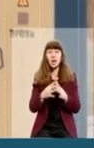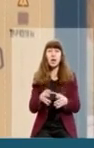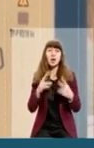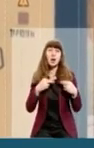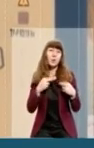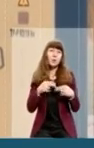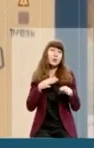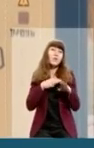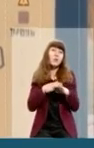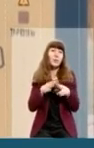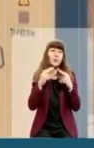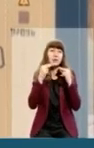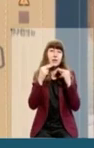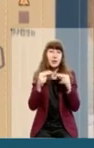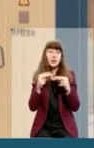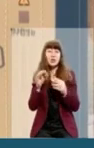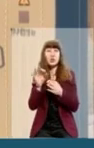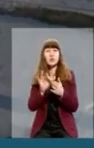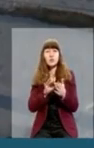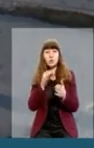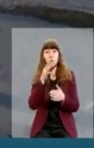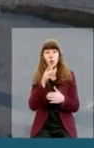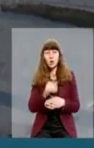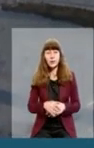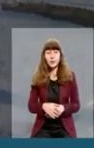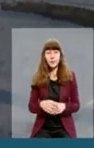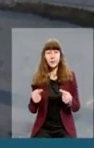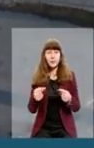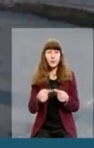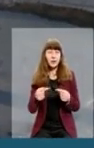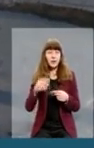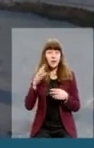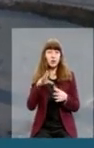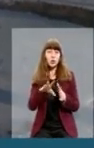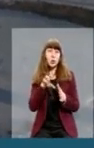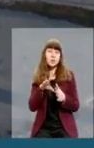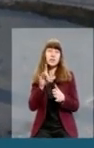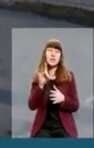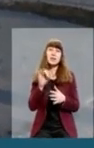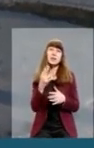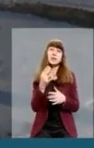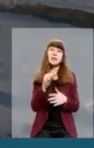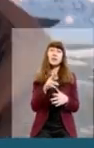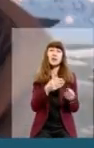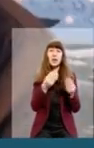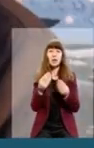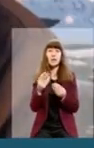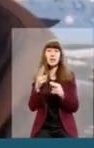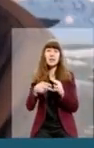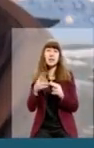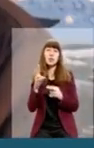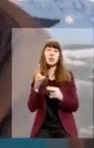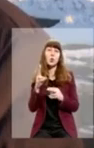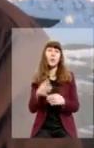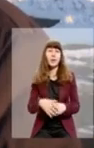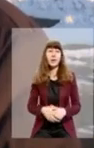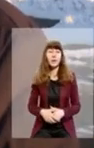округа работа выполнена качественно и в сроки насосную станцию сдали в эксплуатацию в конце ноября